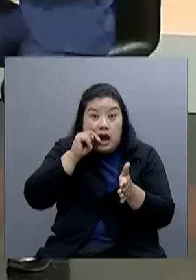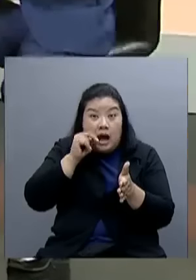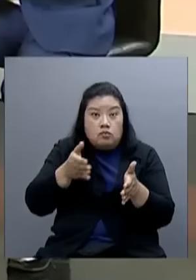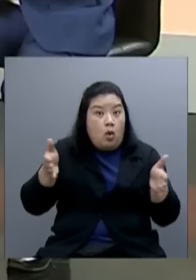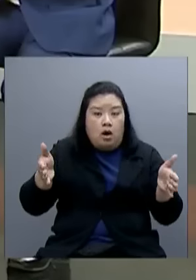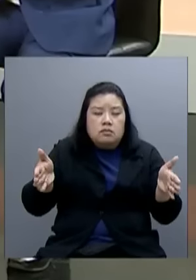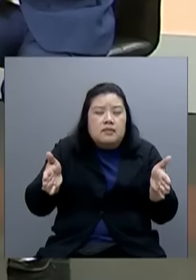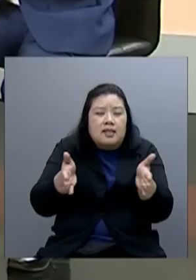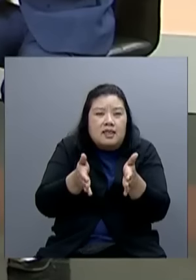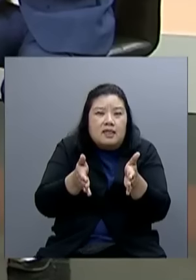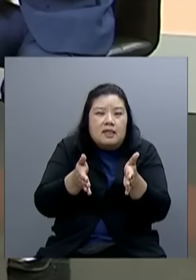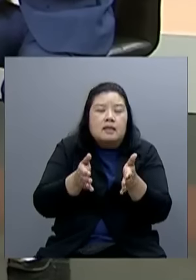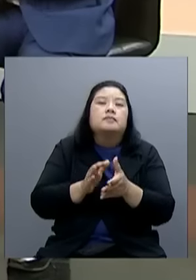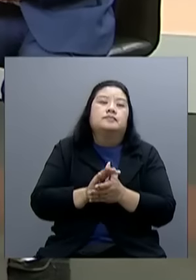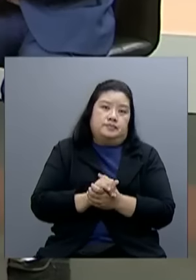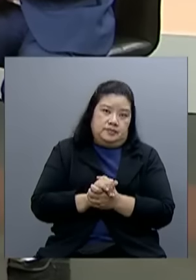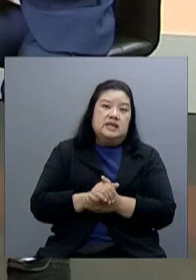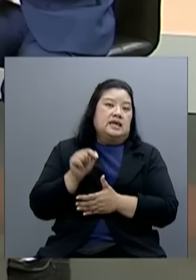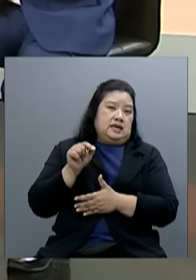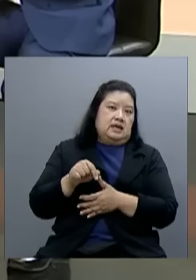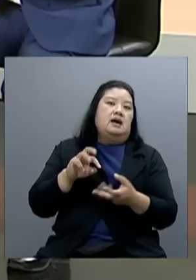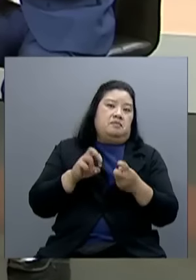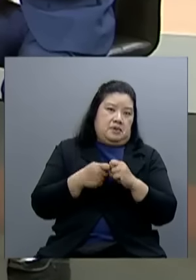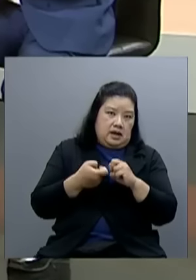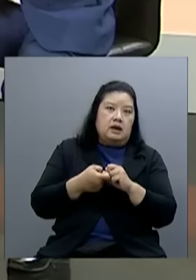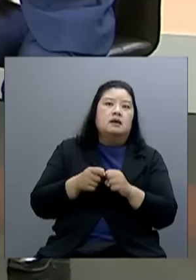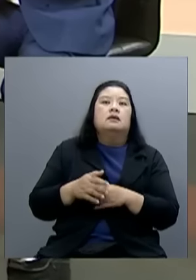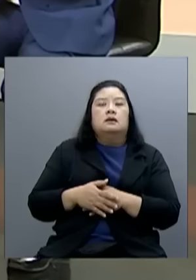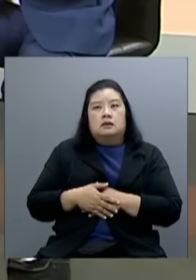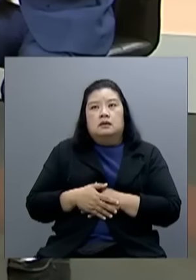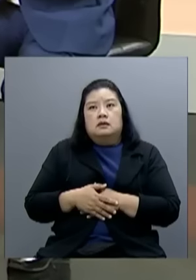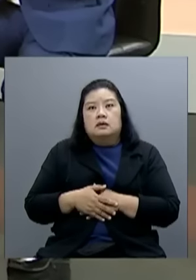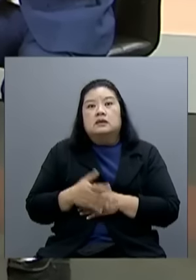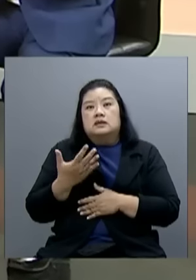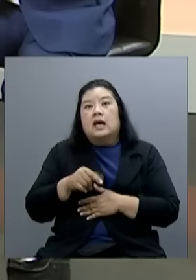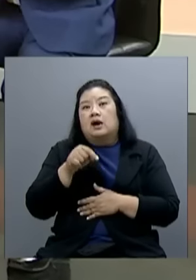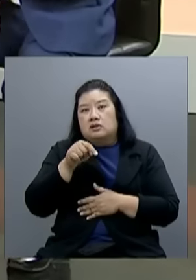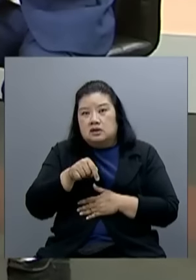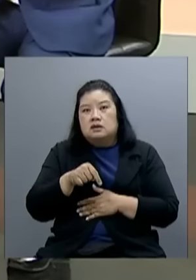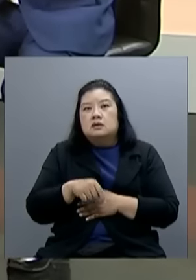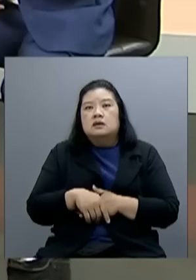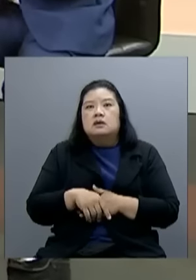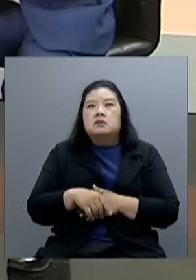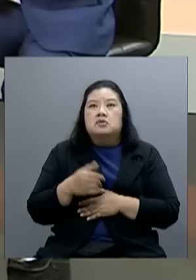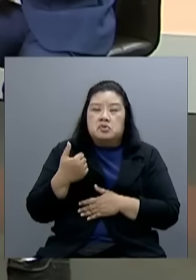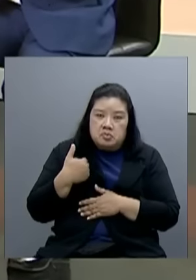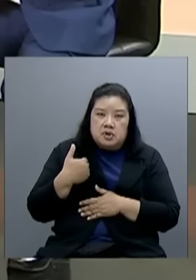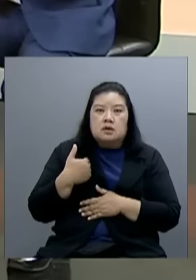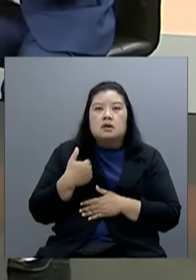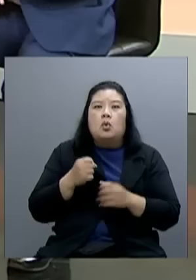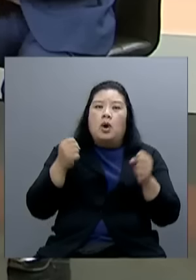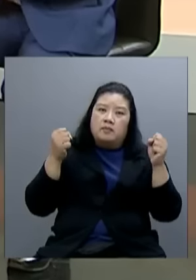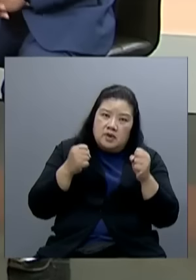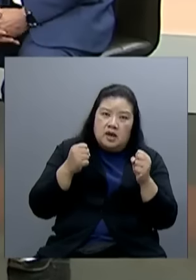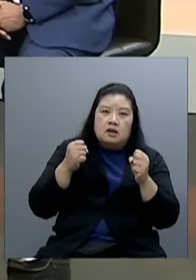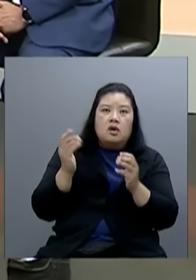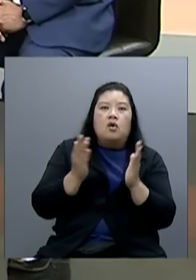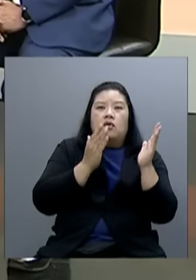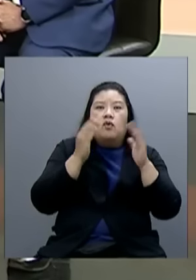นั้นสภาวะอากาศนะครับที่กำลังแปรปรวนนะครับขยับในเรื่องของมวลอากาศเย็นลงมาแล้วขยับขึ้นเ